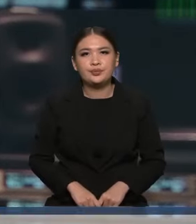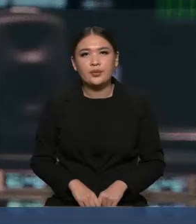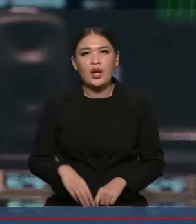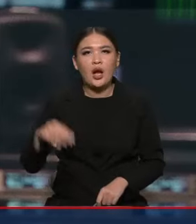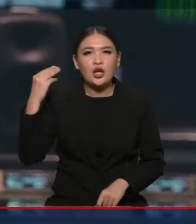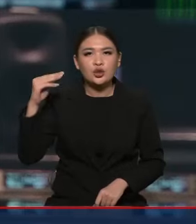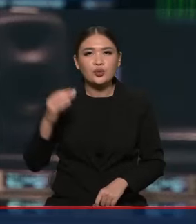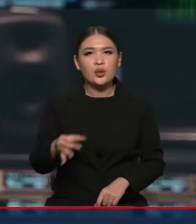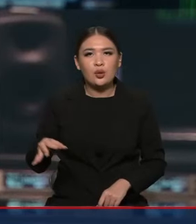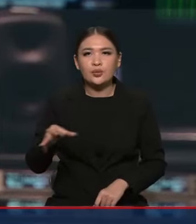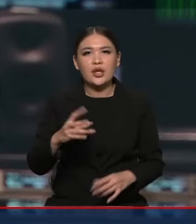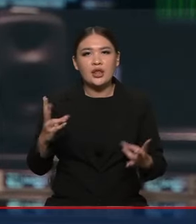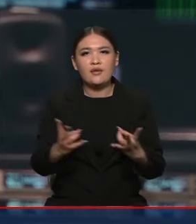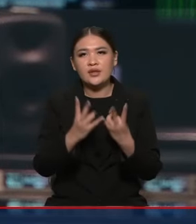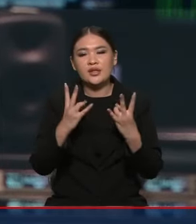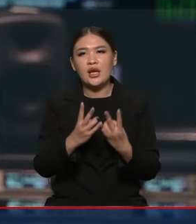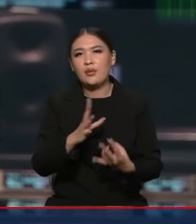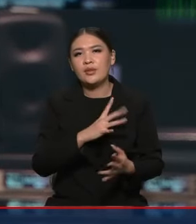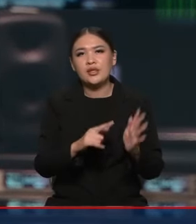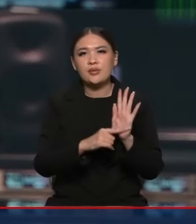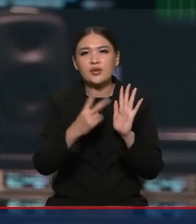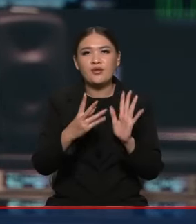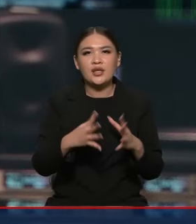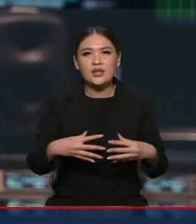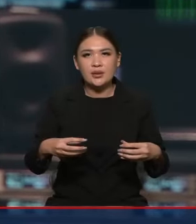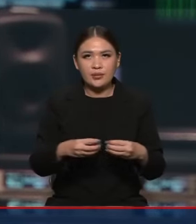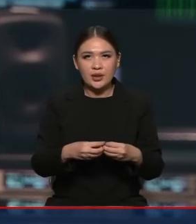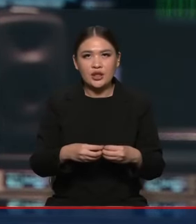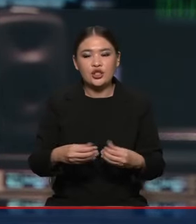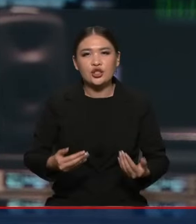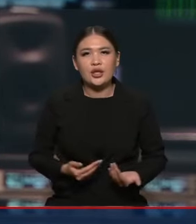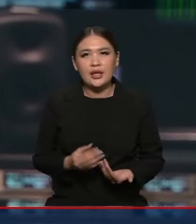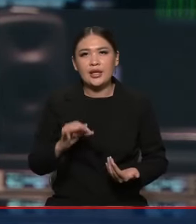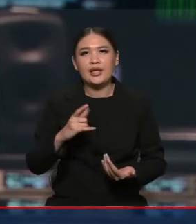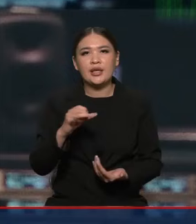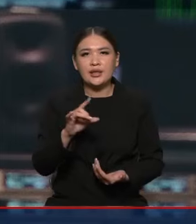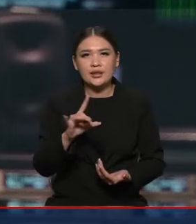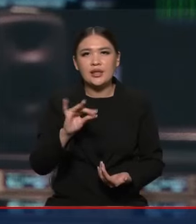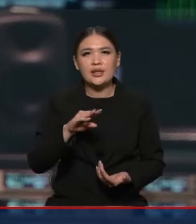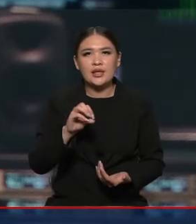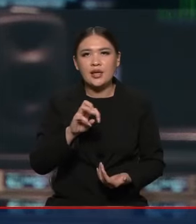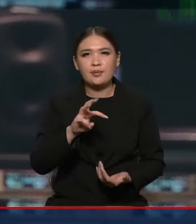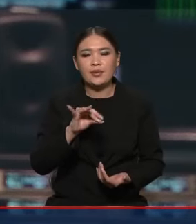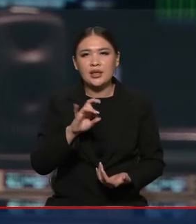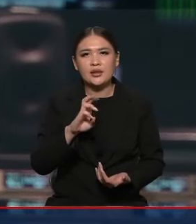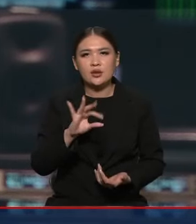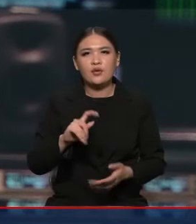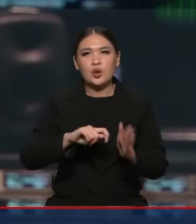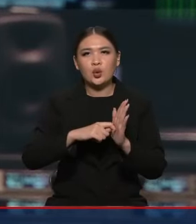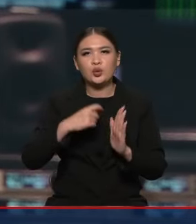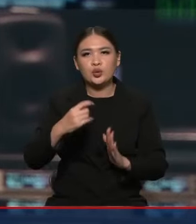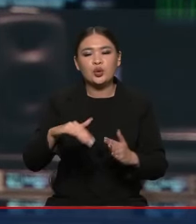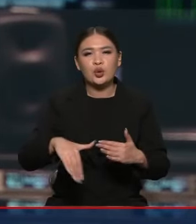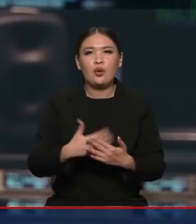в Актюбинской области новоселье отметили сразу 72 семьи. Жителям Иргизского и Темирского районов вручили ключи от